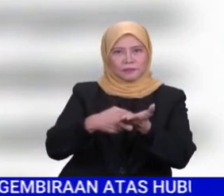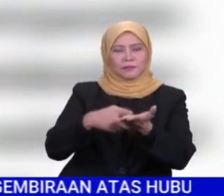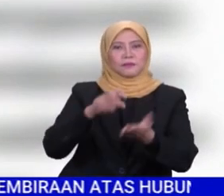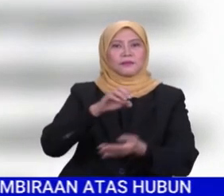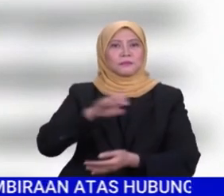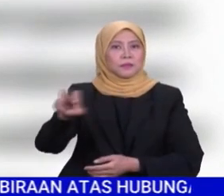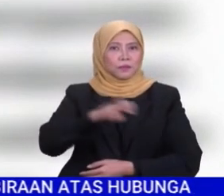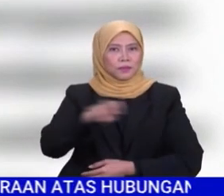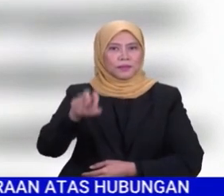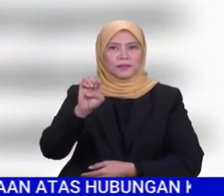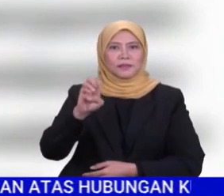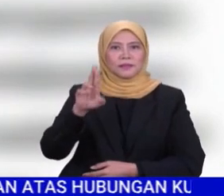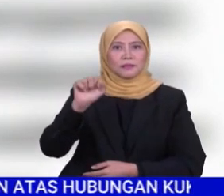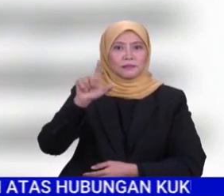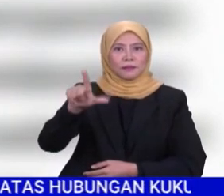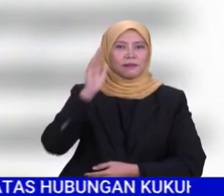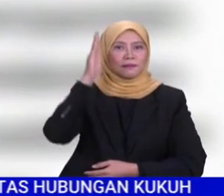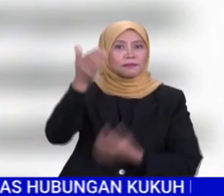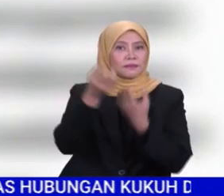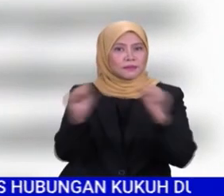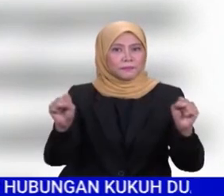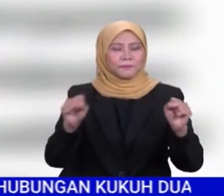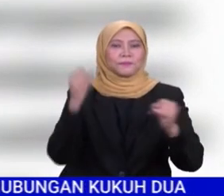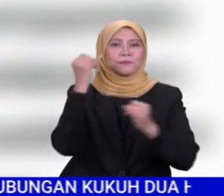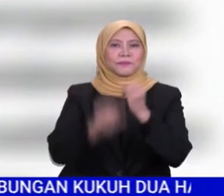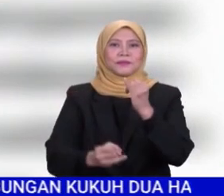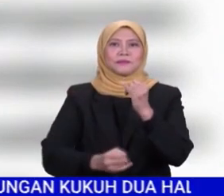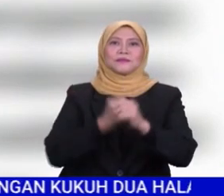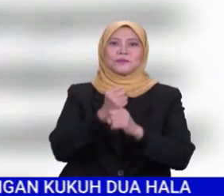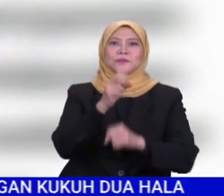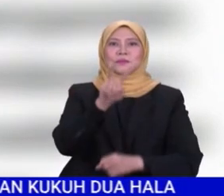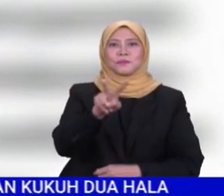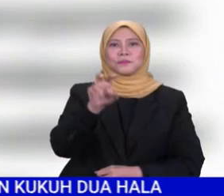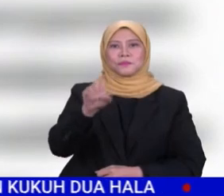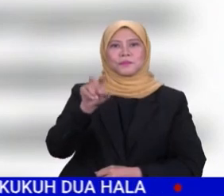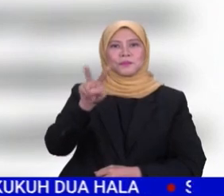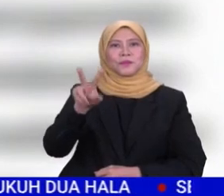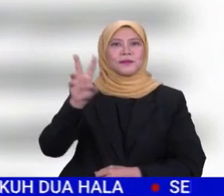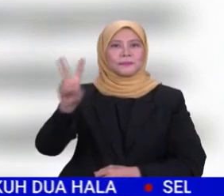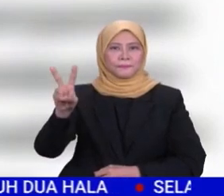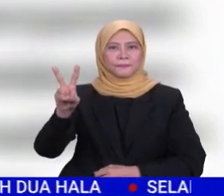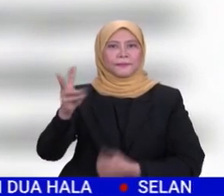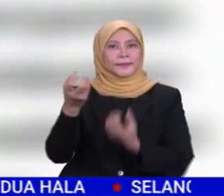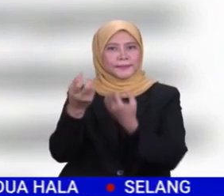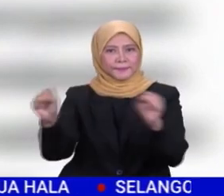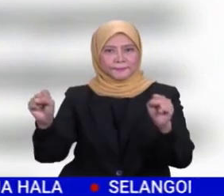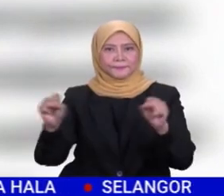pengangkutan itu yang dijangka siap penghujung 2026.